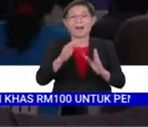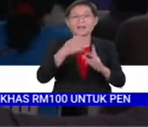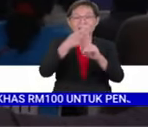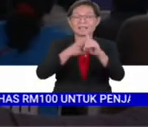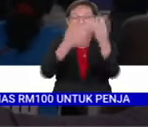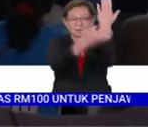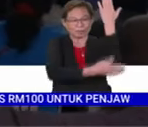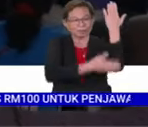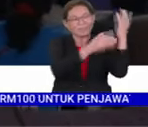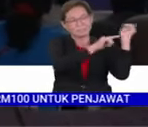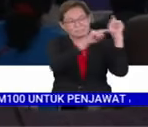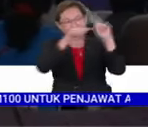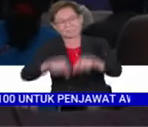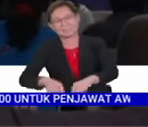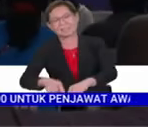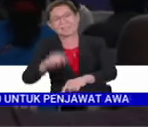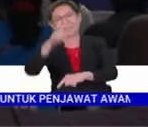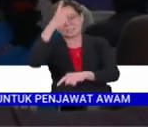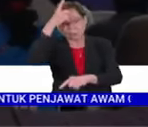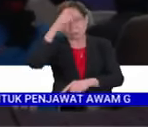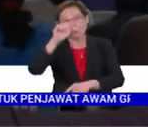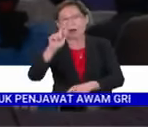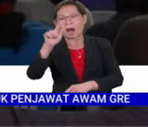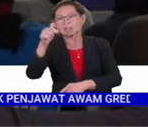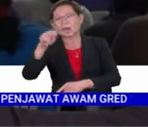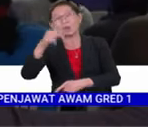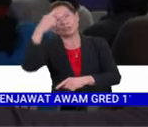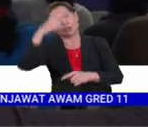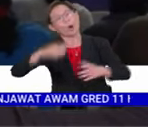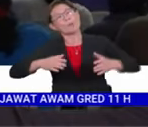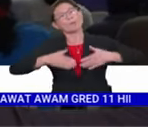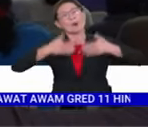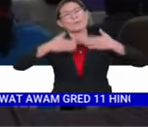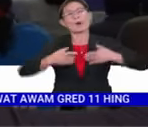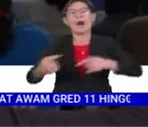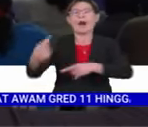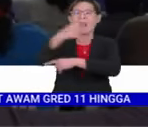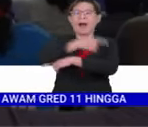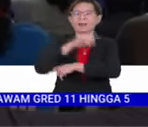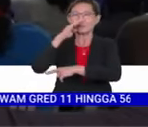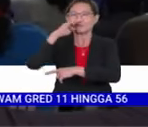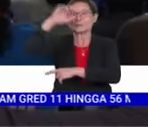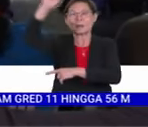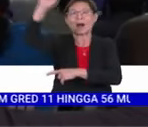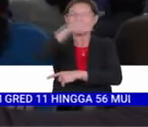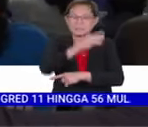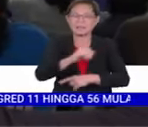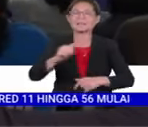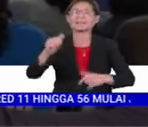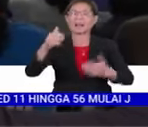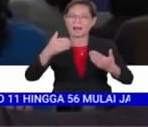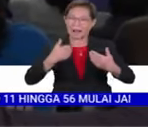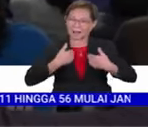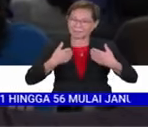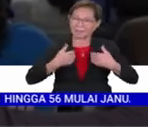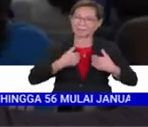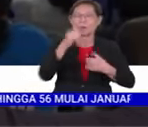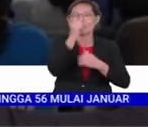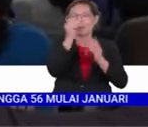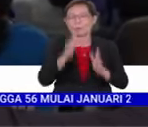untuk menyerikan lagi sambutan Hari Kebangsaan. Dan juga artis-artis tempatan seperti Karen